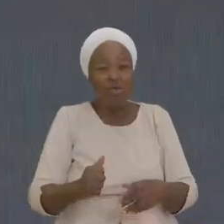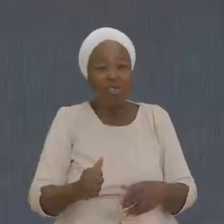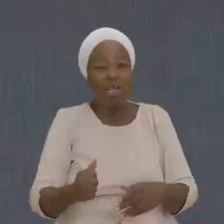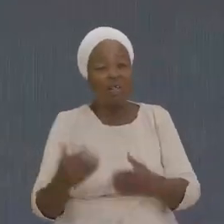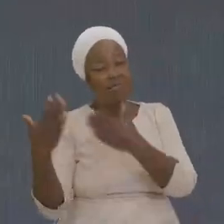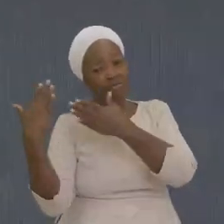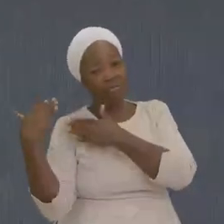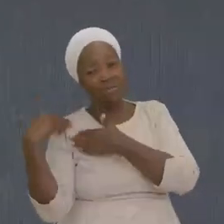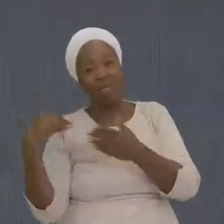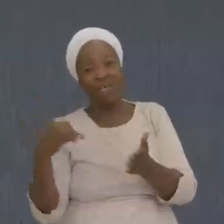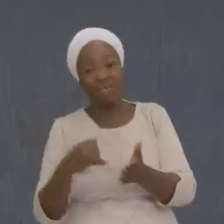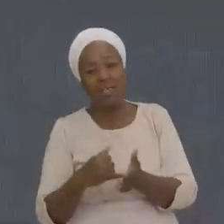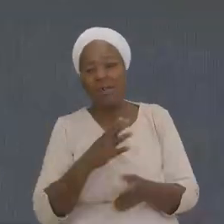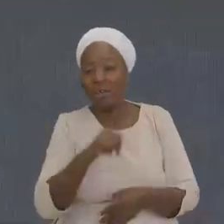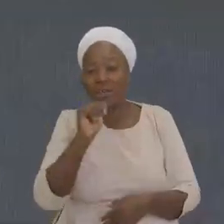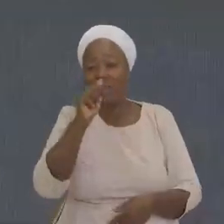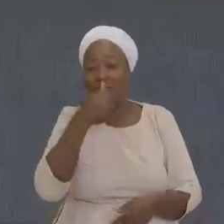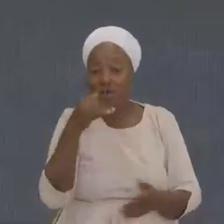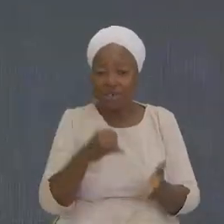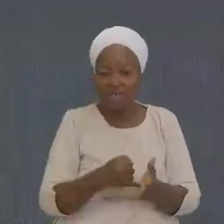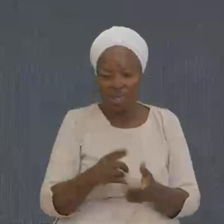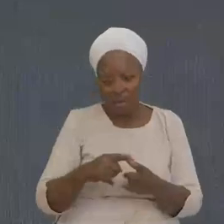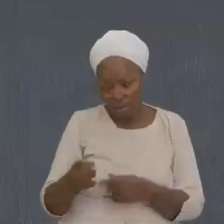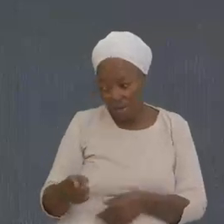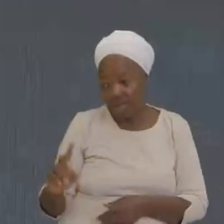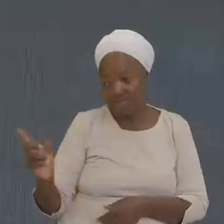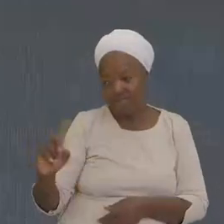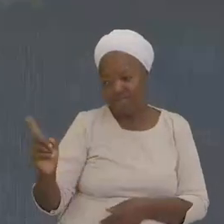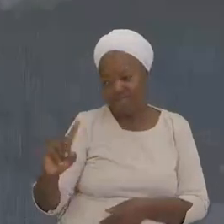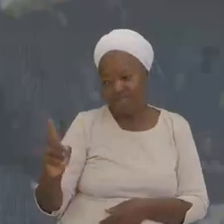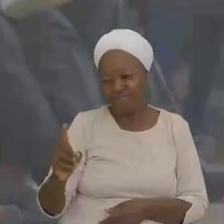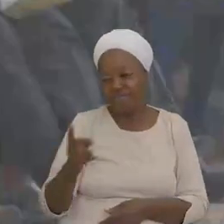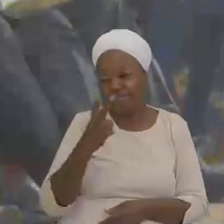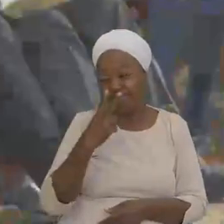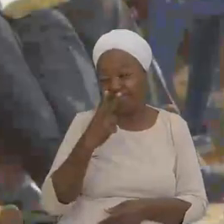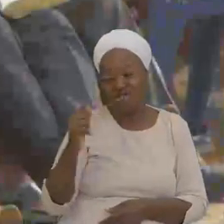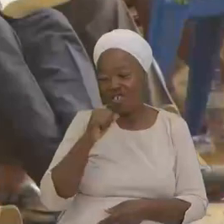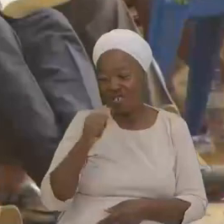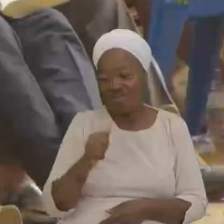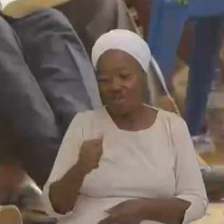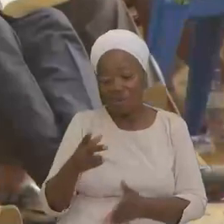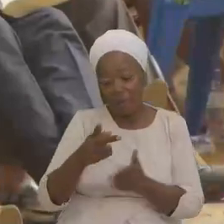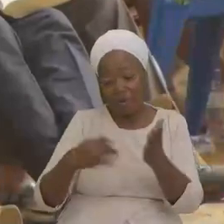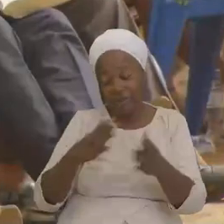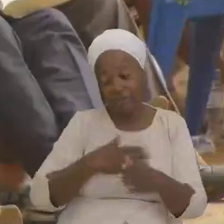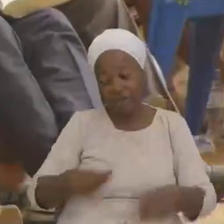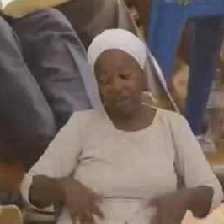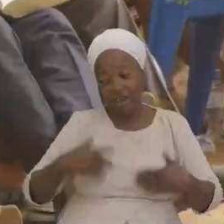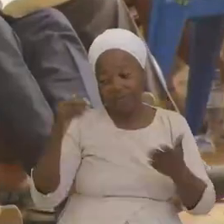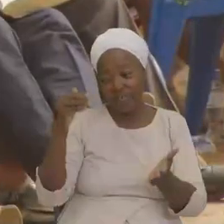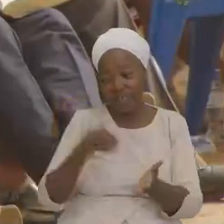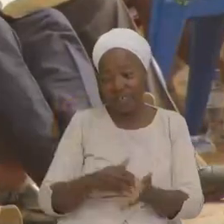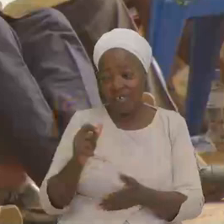pratiquement insupportable. Mais si tu dis, cigarette, ce n'est pas toi qui contrôle ma vie, c'est moi qui ai